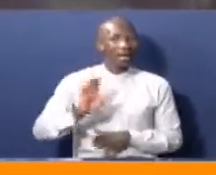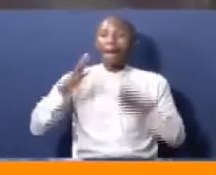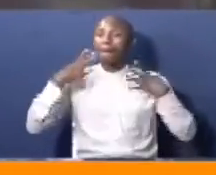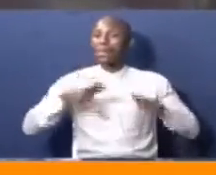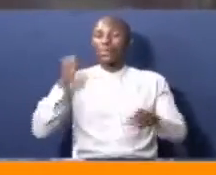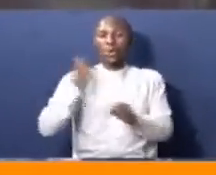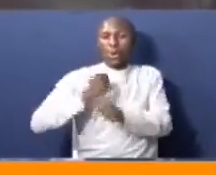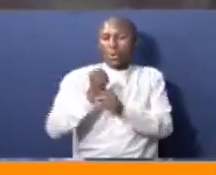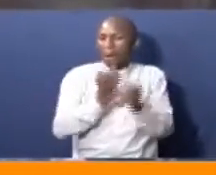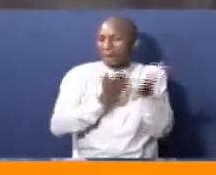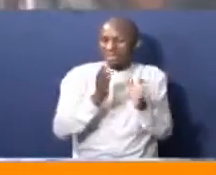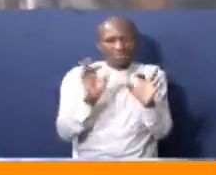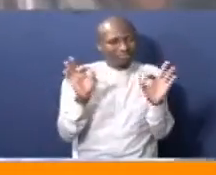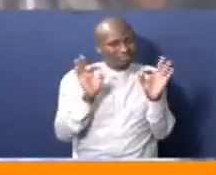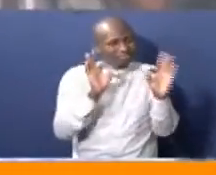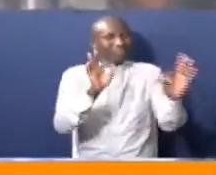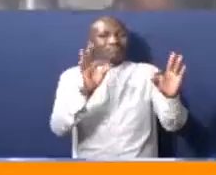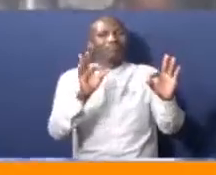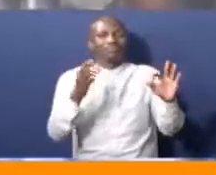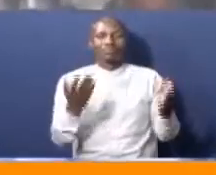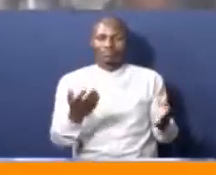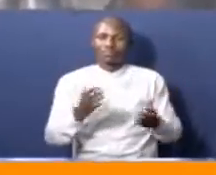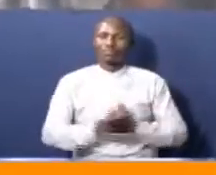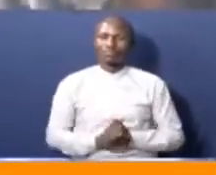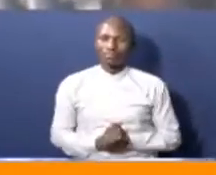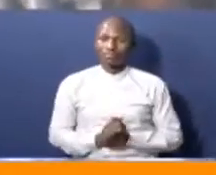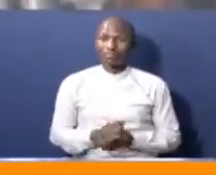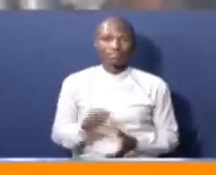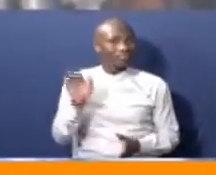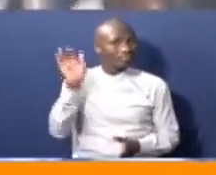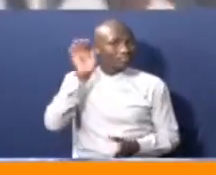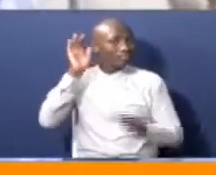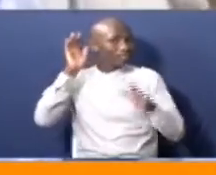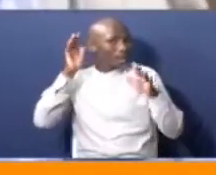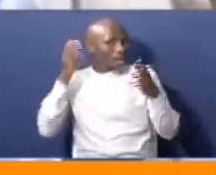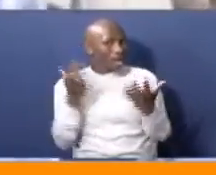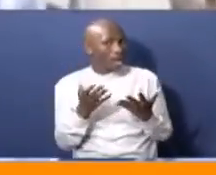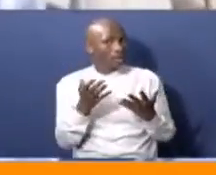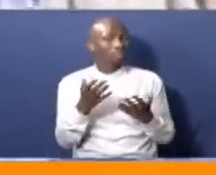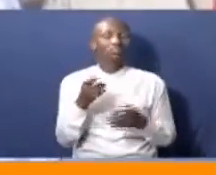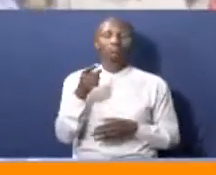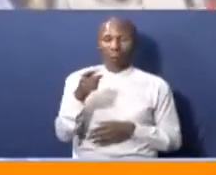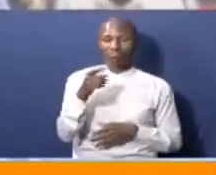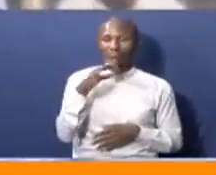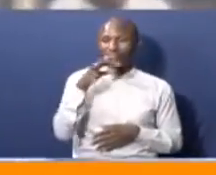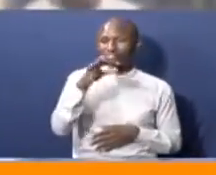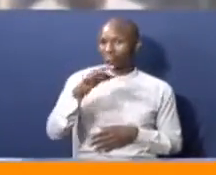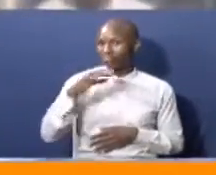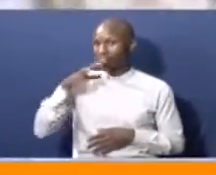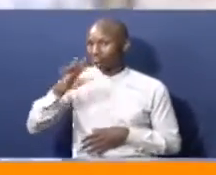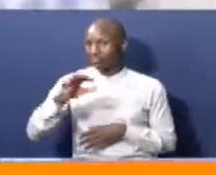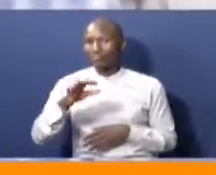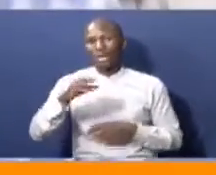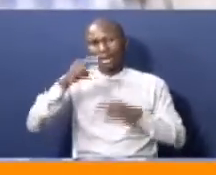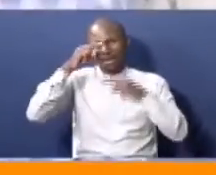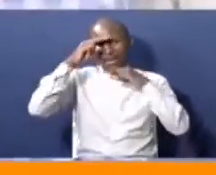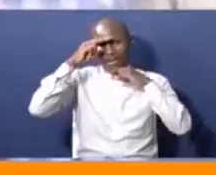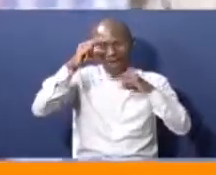wafanye biashara sawasawa. Umesikia vile tutaleta free secondary